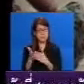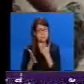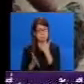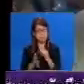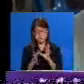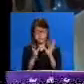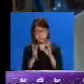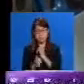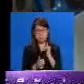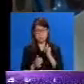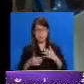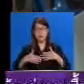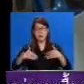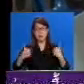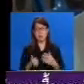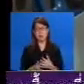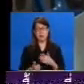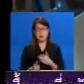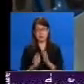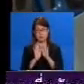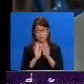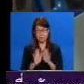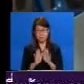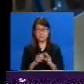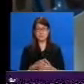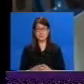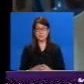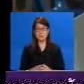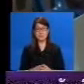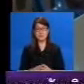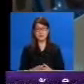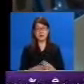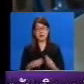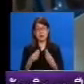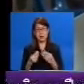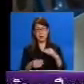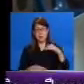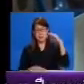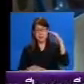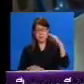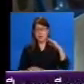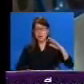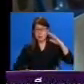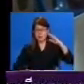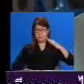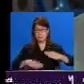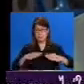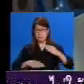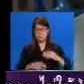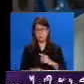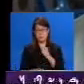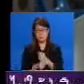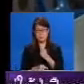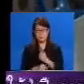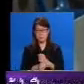ไหนก็สะดวก ก็อยากจะฝากว่าจะให้พี่ๆทหารเนี่ยได้ทำง